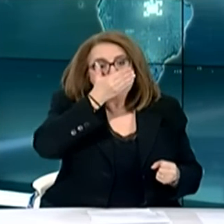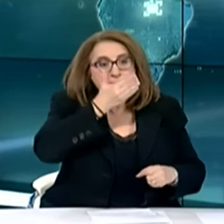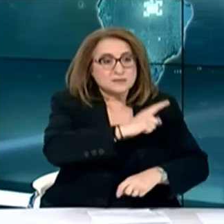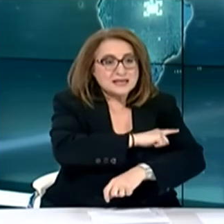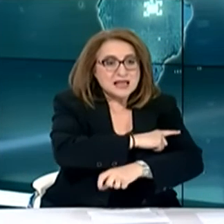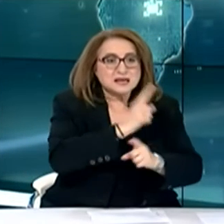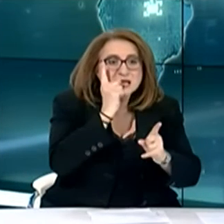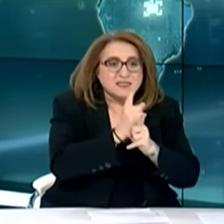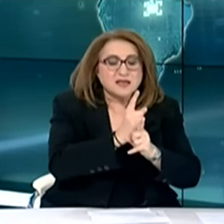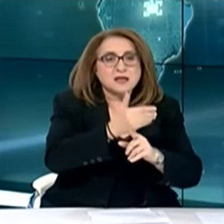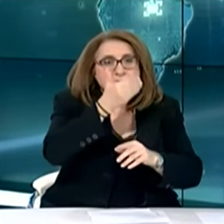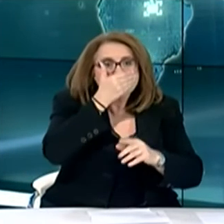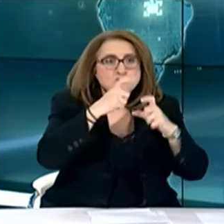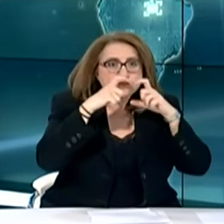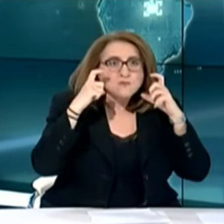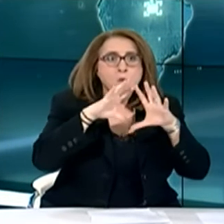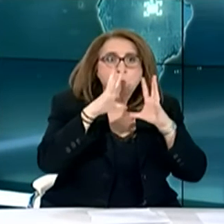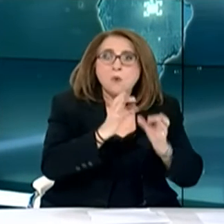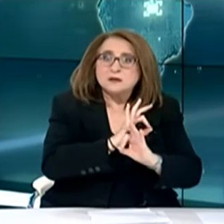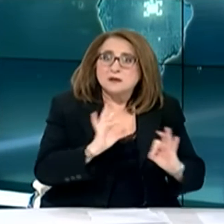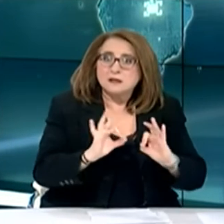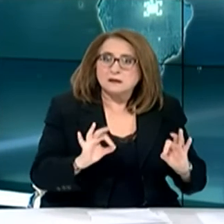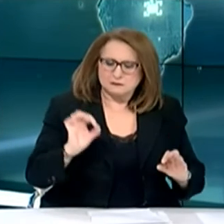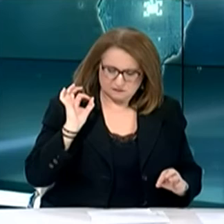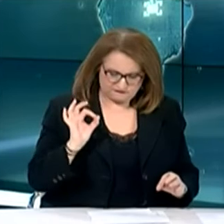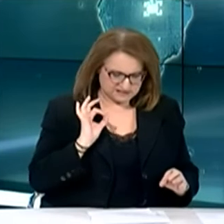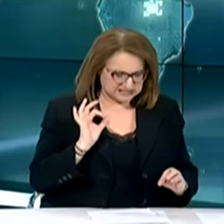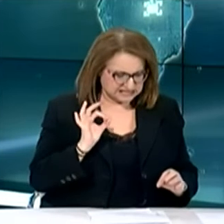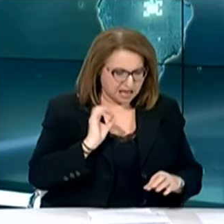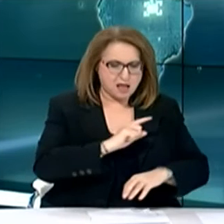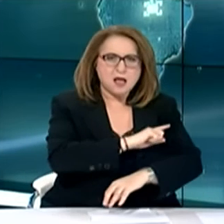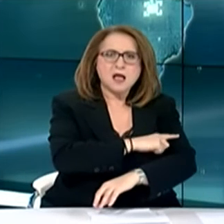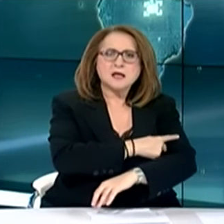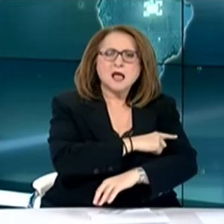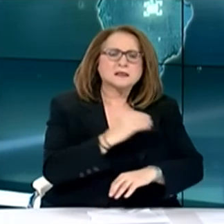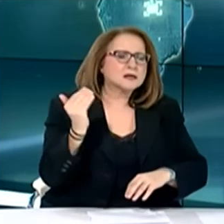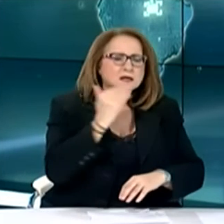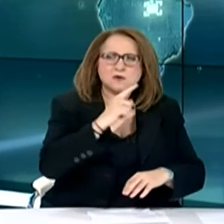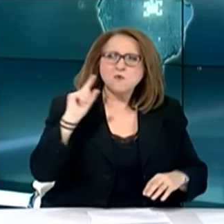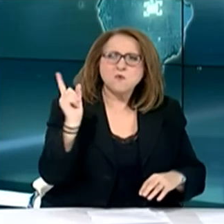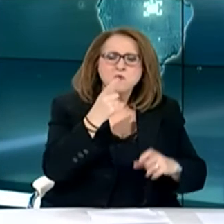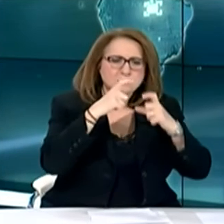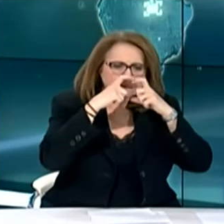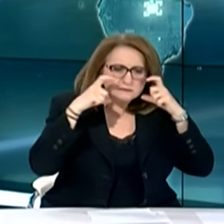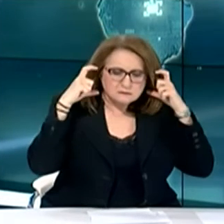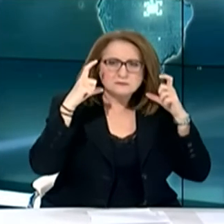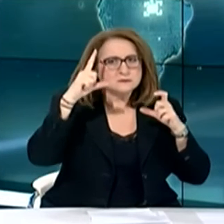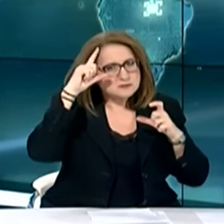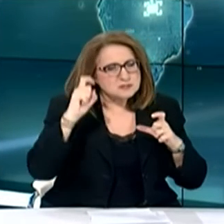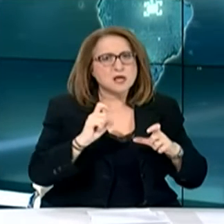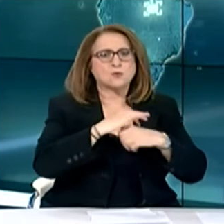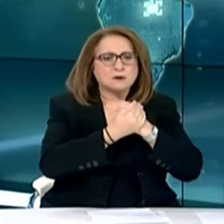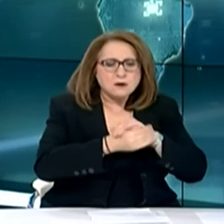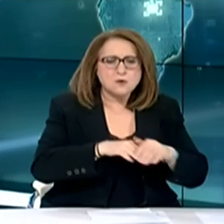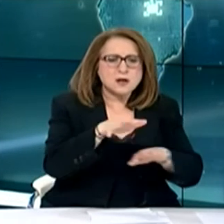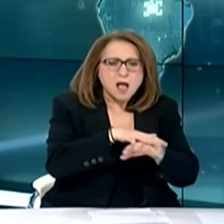προστασία. Βεβαίως. Βεβαίως και είναι, και υπάρχει επαρκές υγειονομικό υλικό για την προστασία τους και στα νοσοκομεία τους υπάρχει και εκπαίδευση για τη χρήση αυτού του υγειονομικού